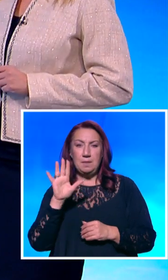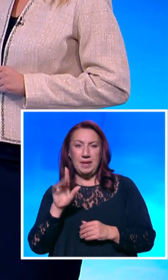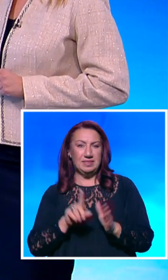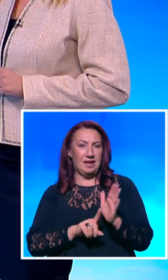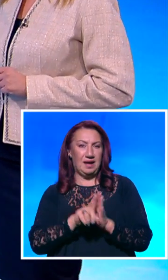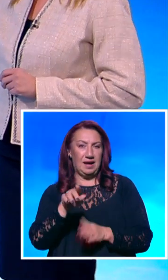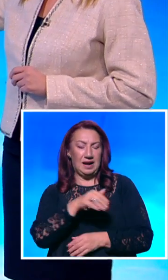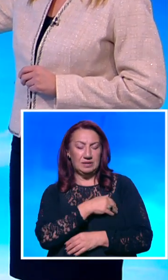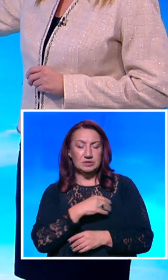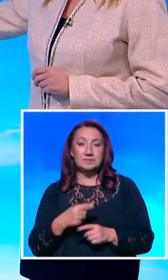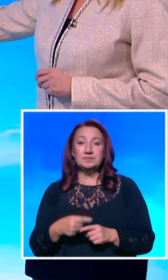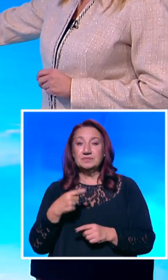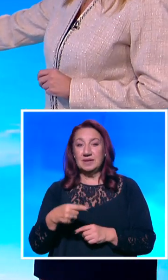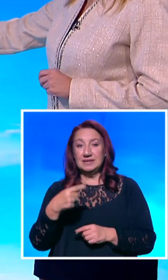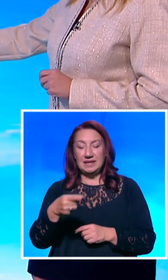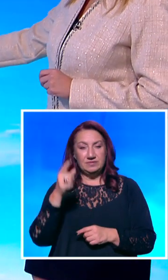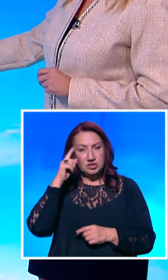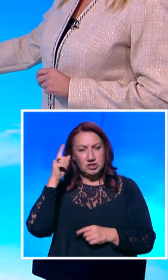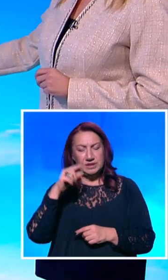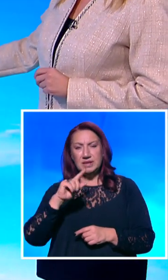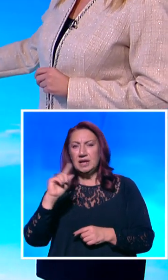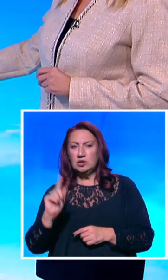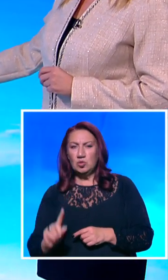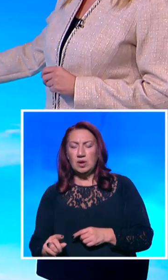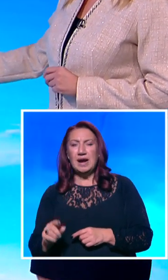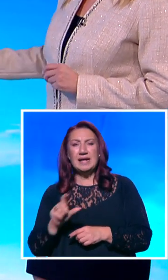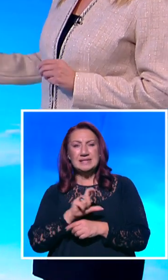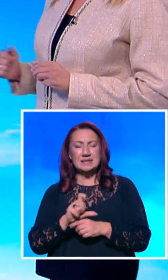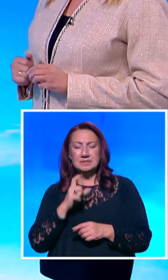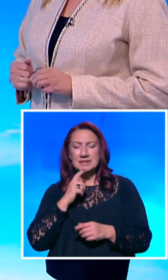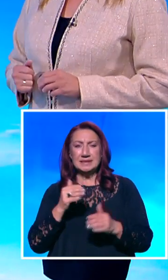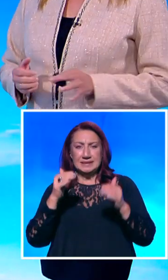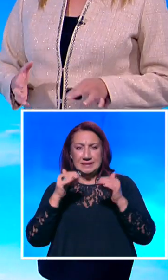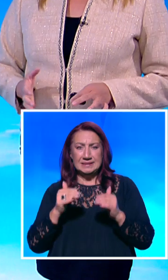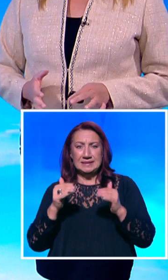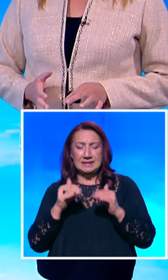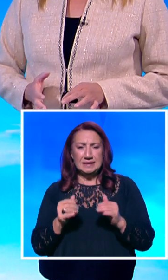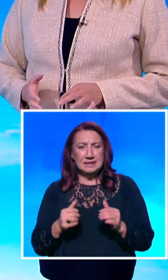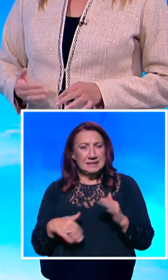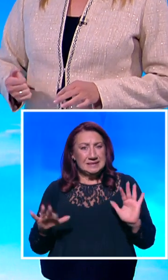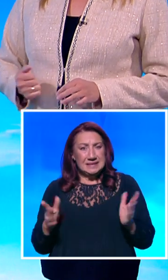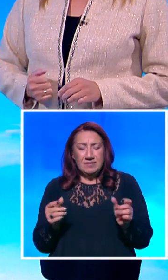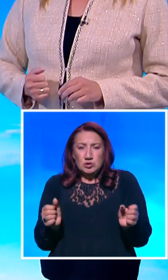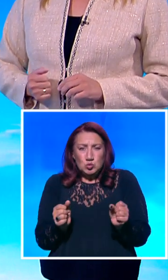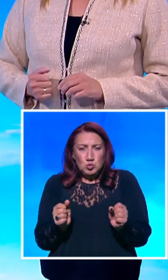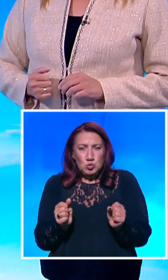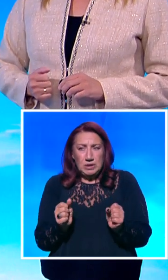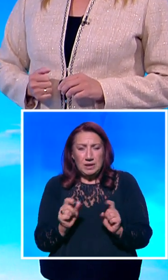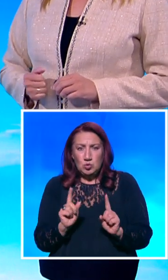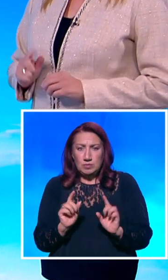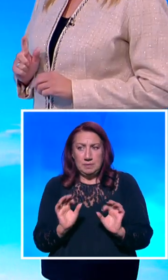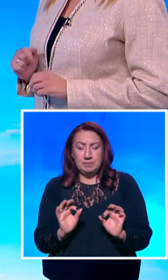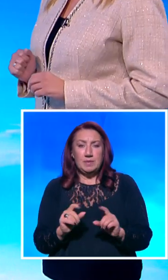следващите дни до края на седмицата температурите ще продължат надолу и ще стане много по-студено от обичайното за